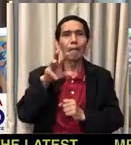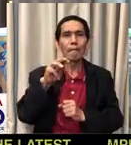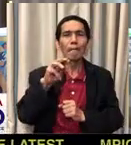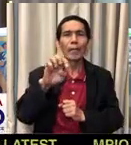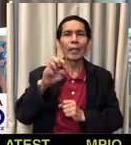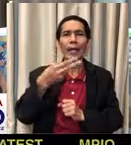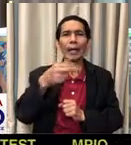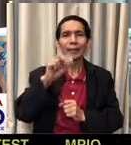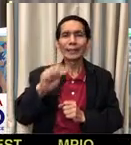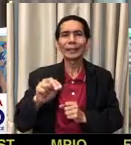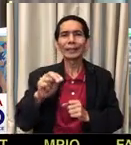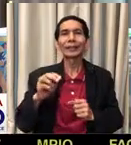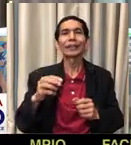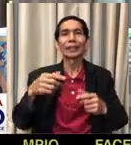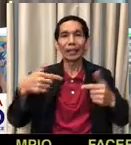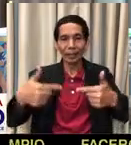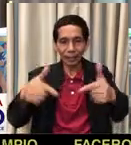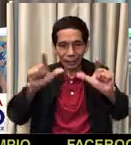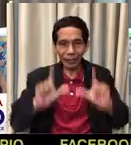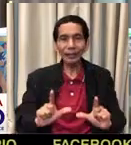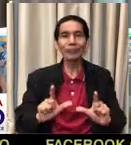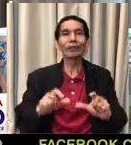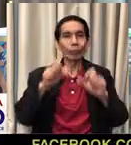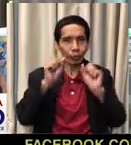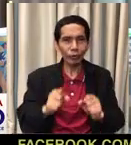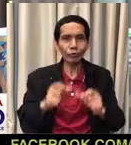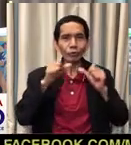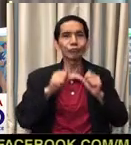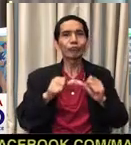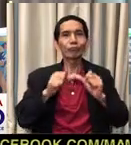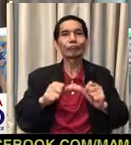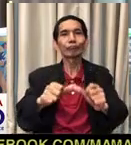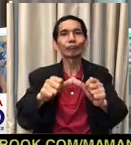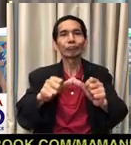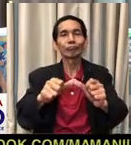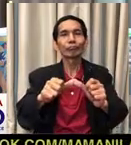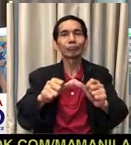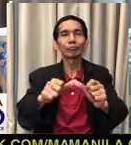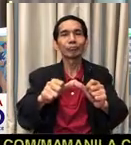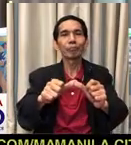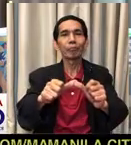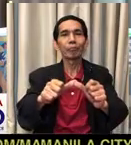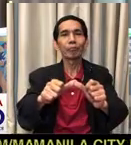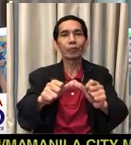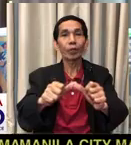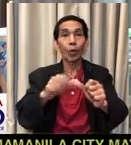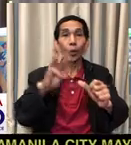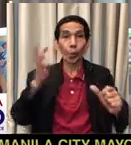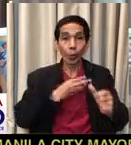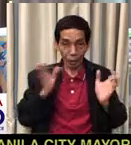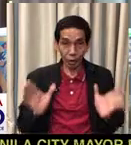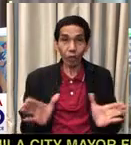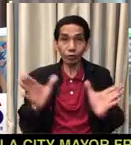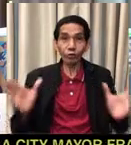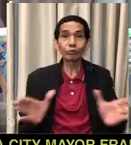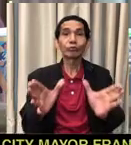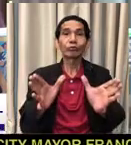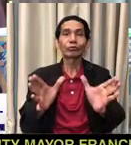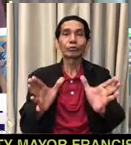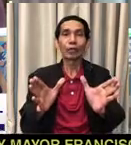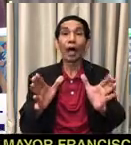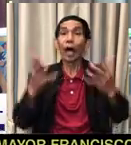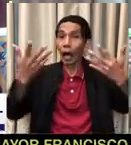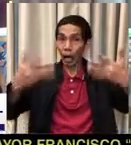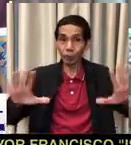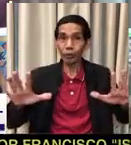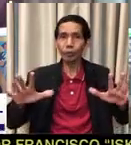Garden. Yung programa naman natin doon. Dire-diretso po yan. At hinihikayat ko kayo.